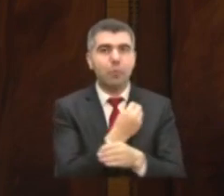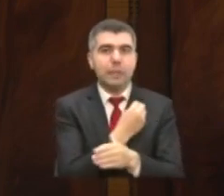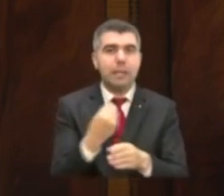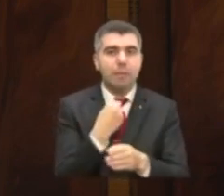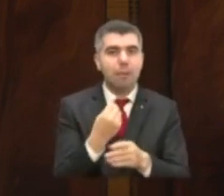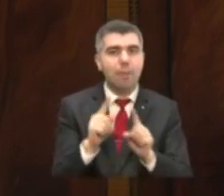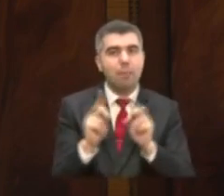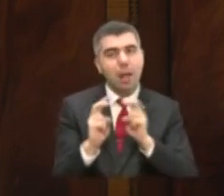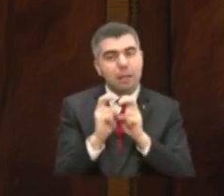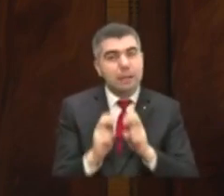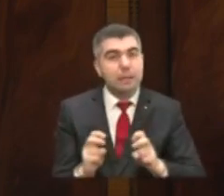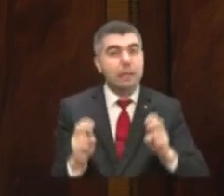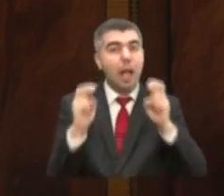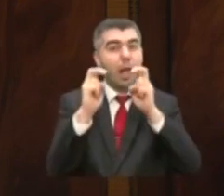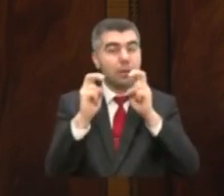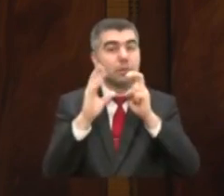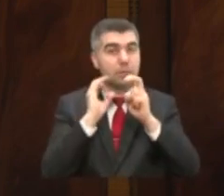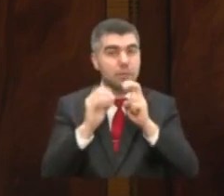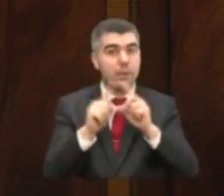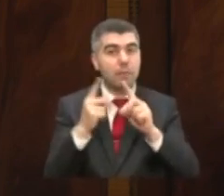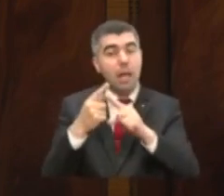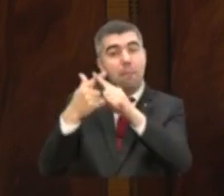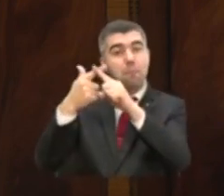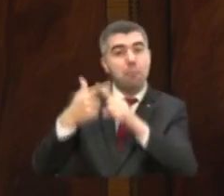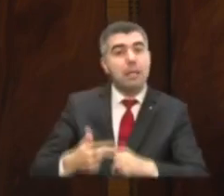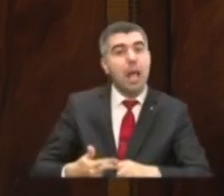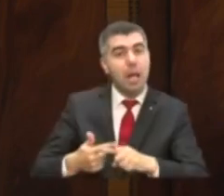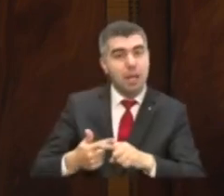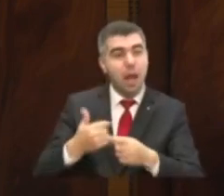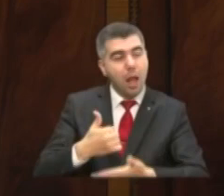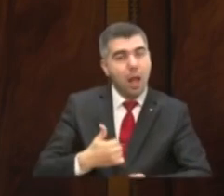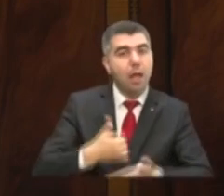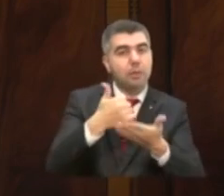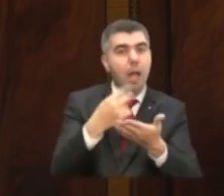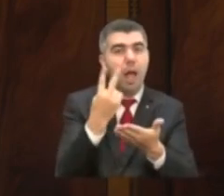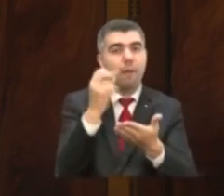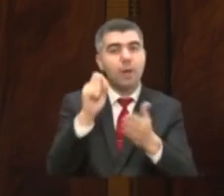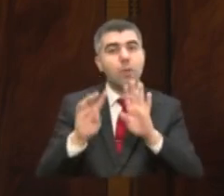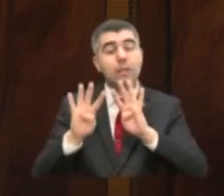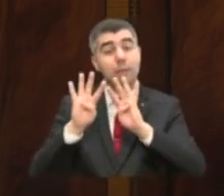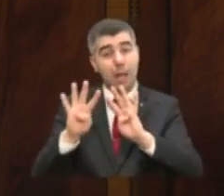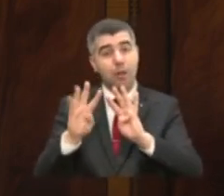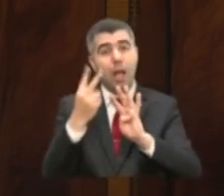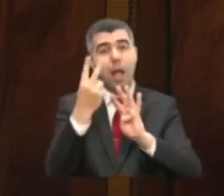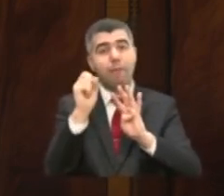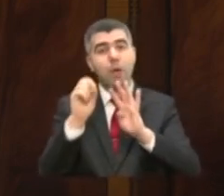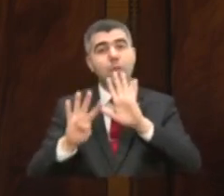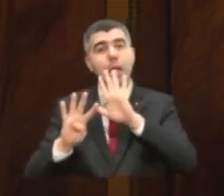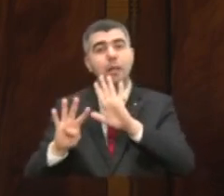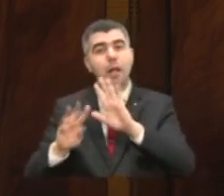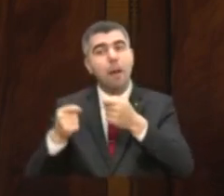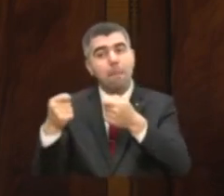ارتفاع متزايد للميزانية المرصدة 2018 و2019 بشكل غير